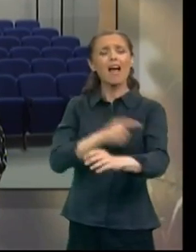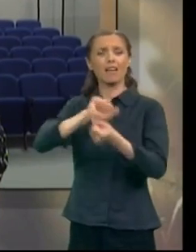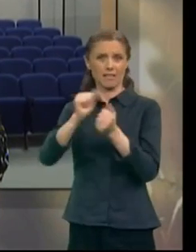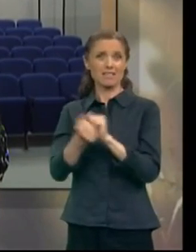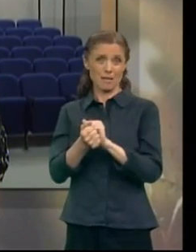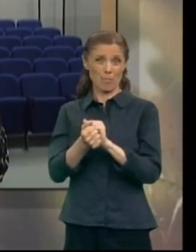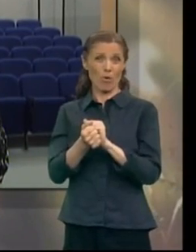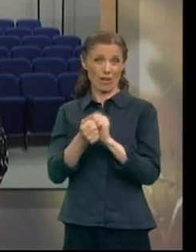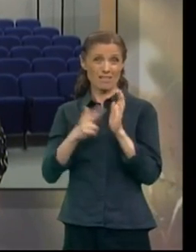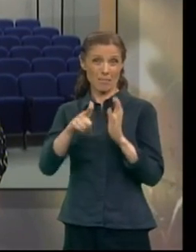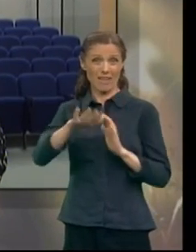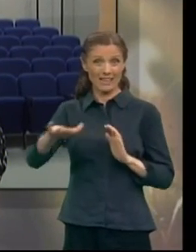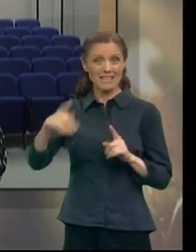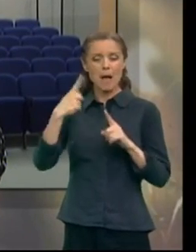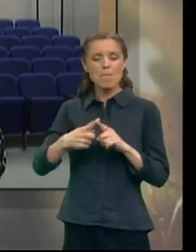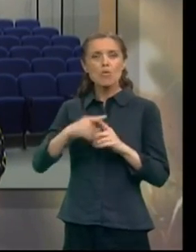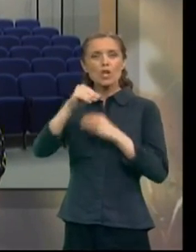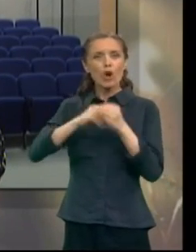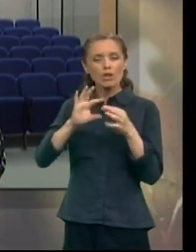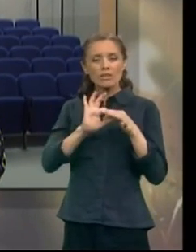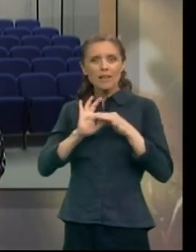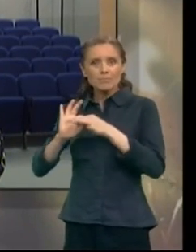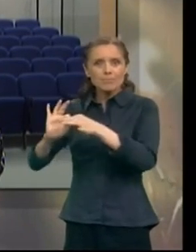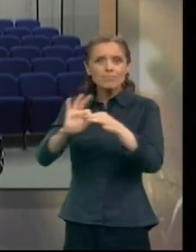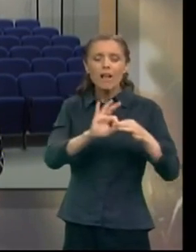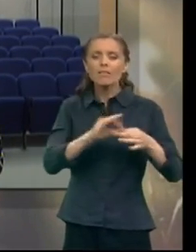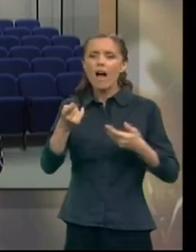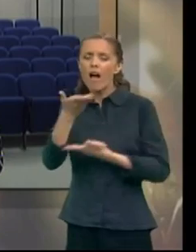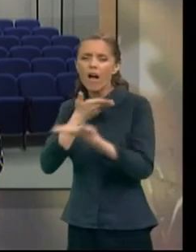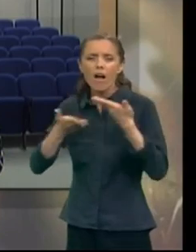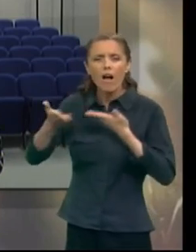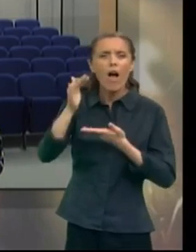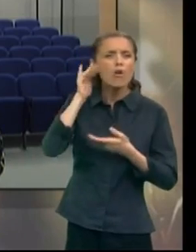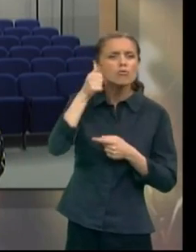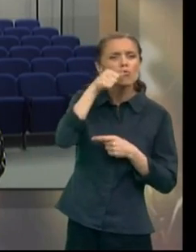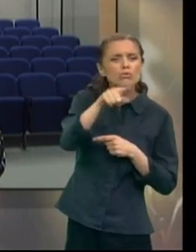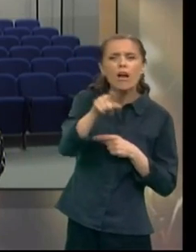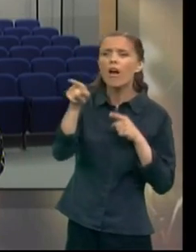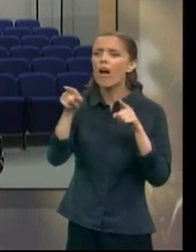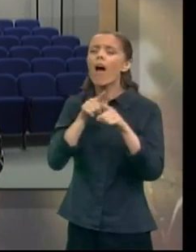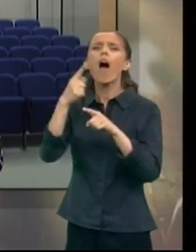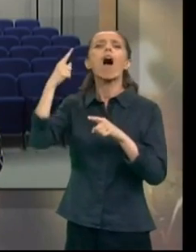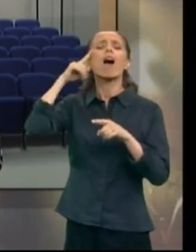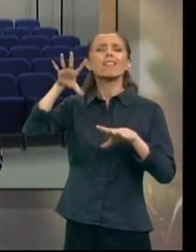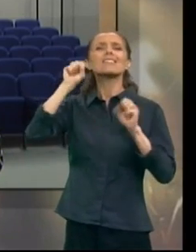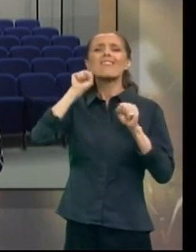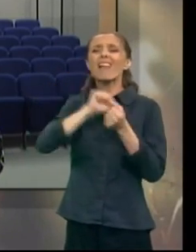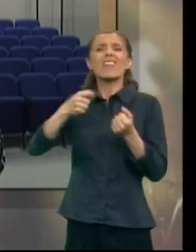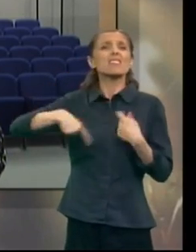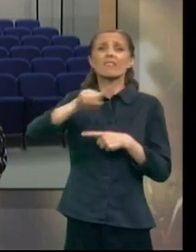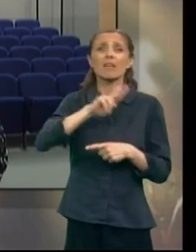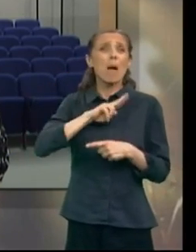i povezivanje roditelja, da se čuju između sebe, da prosto vide da svi imaju probleme, da pomognu jedni